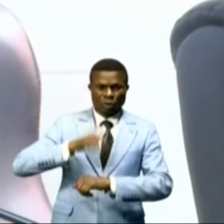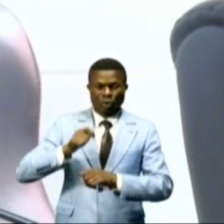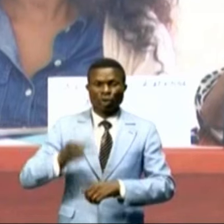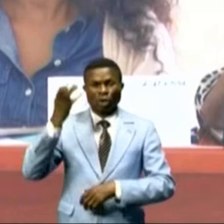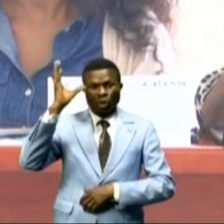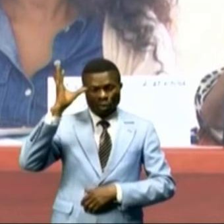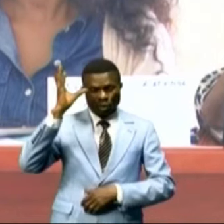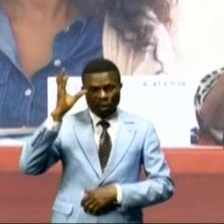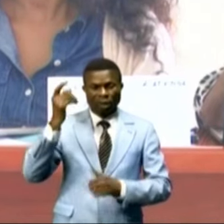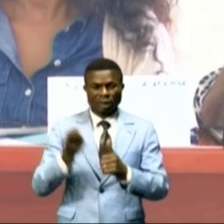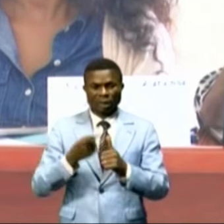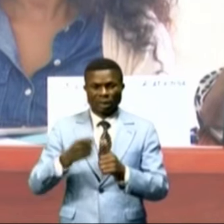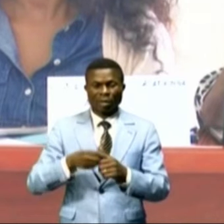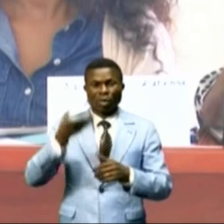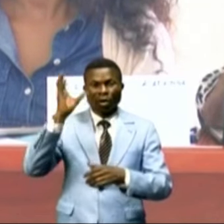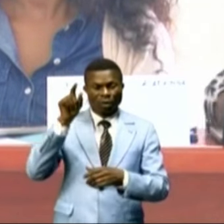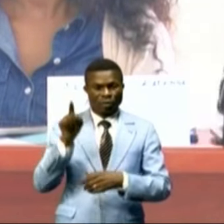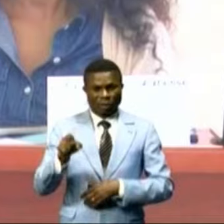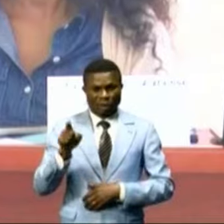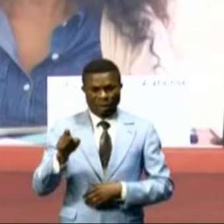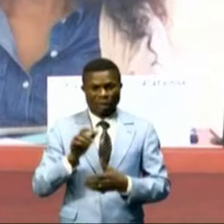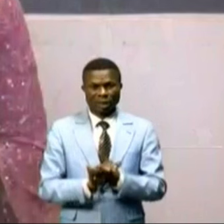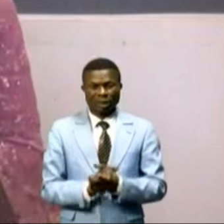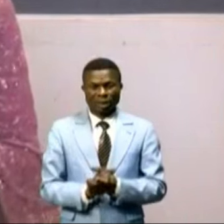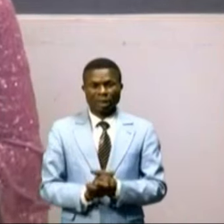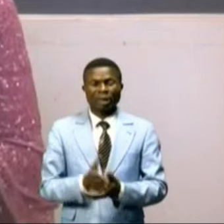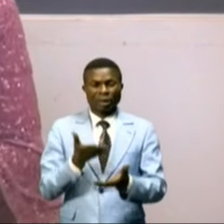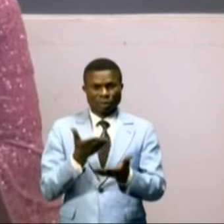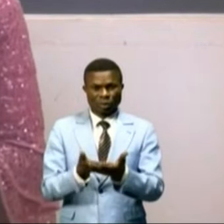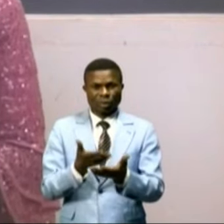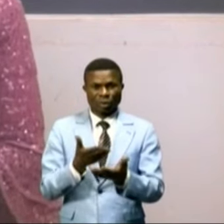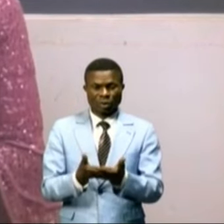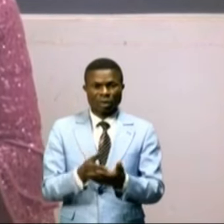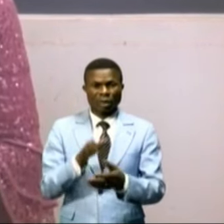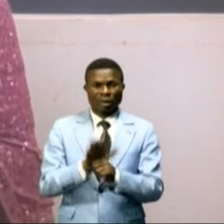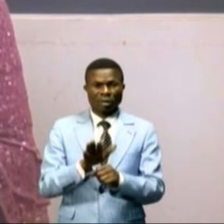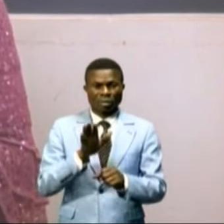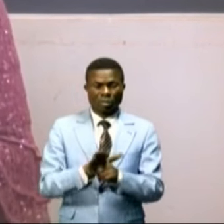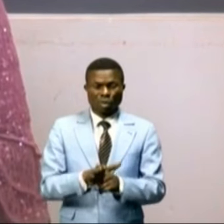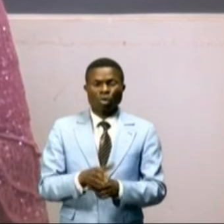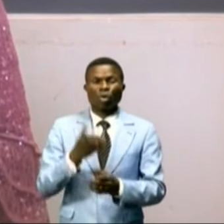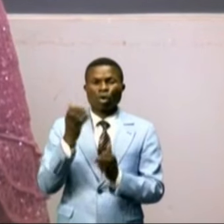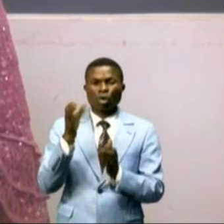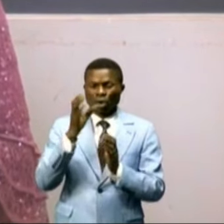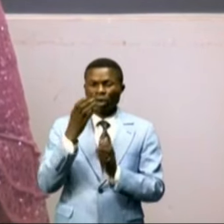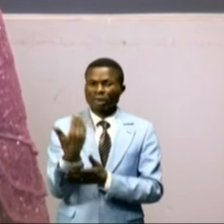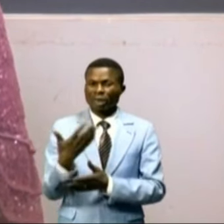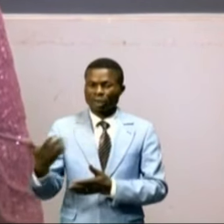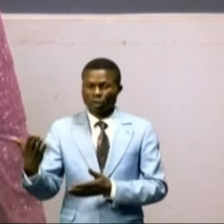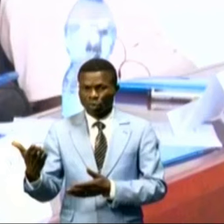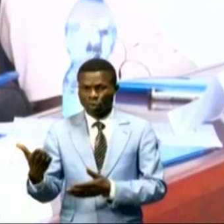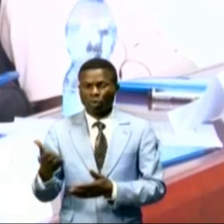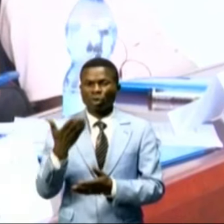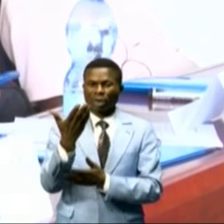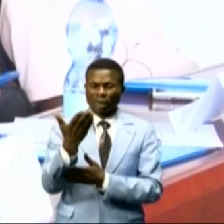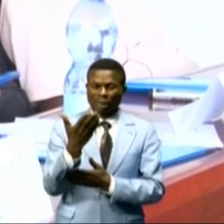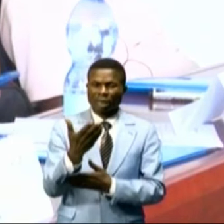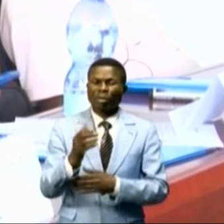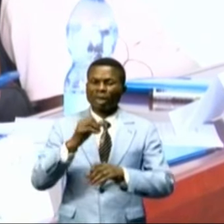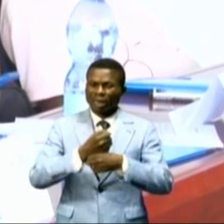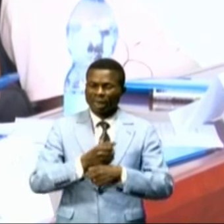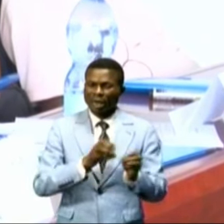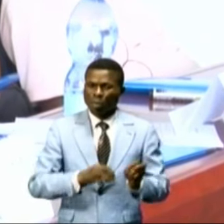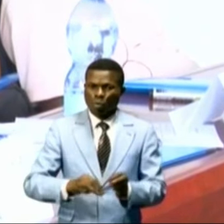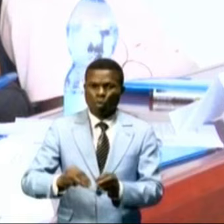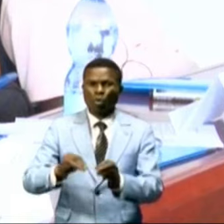traditionnelle, surtout dans des milieux ruraux, ce sont là autant d'impératifs qui plaident en faveur de la mise en œuvre de